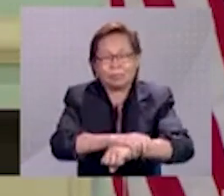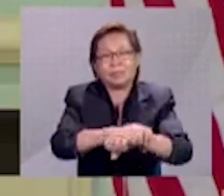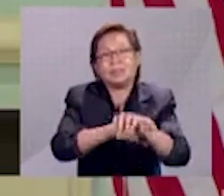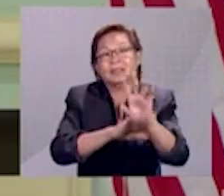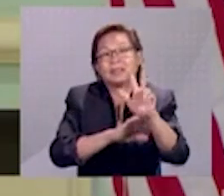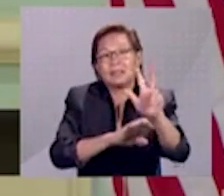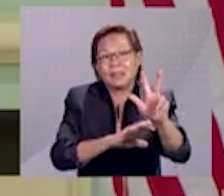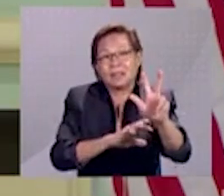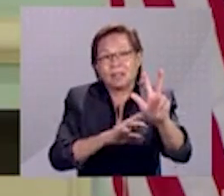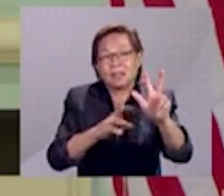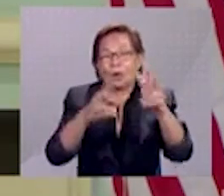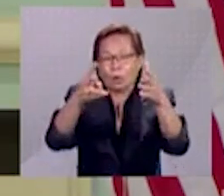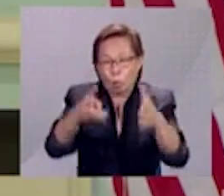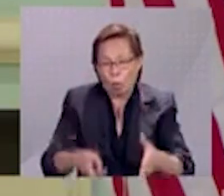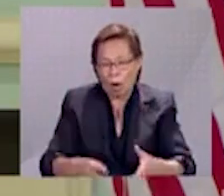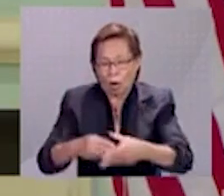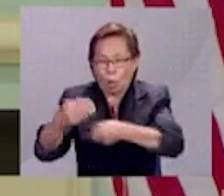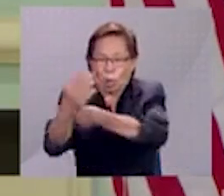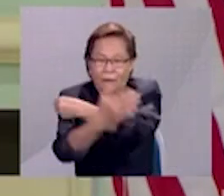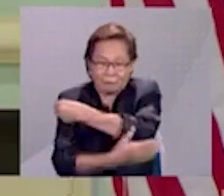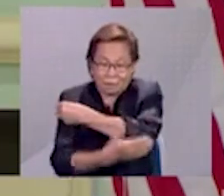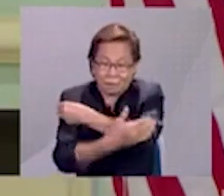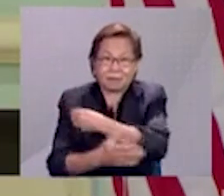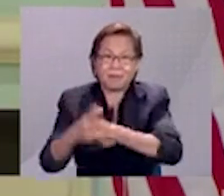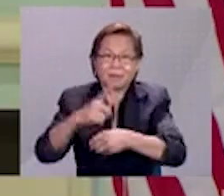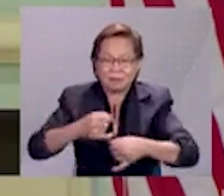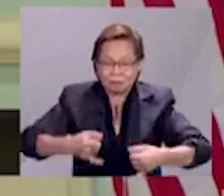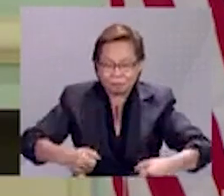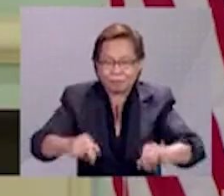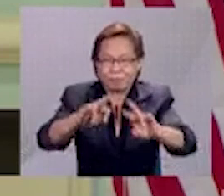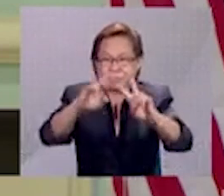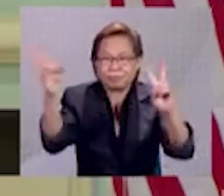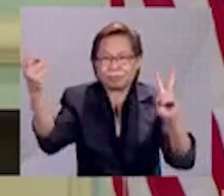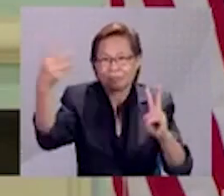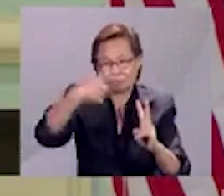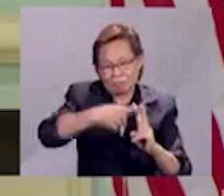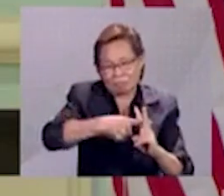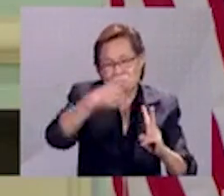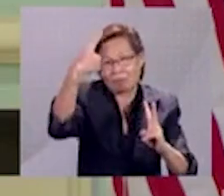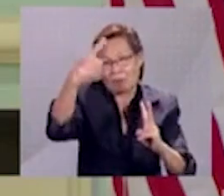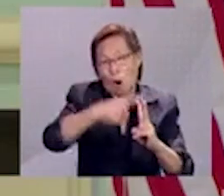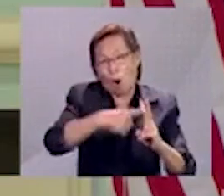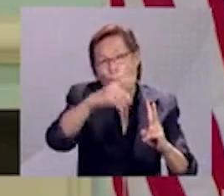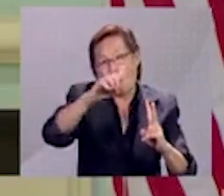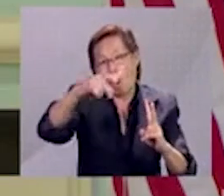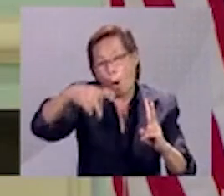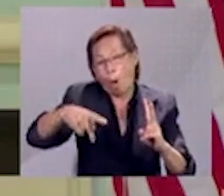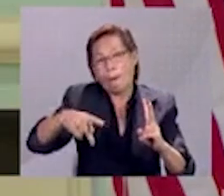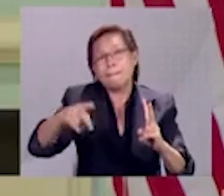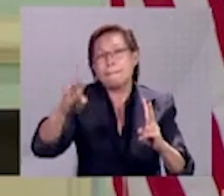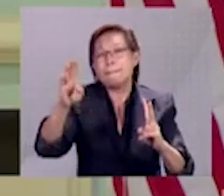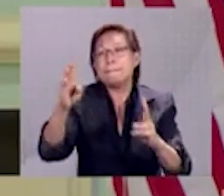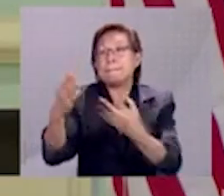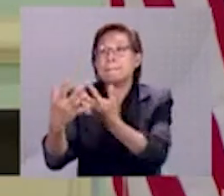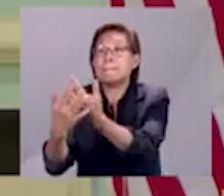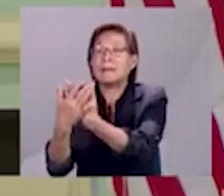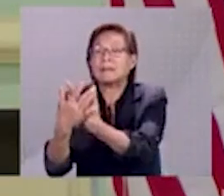warga negara asing di sekatan jalan raya ops benteng di atas kesalahan